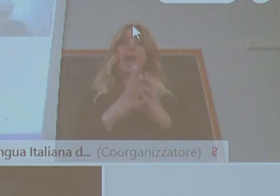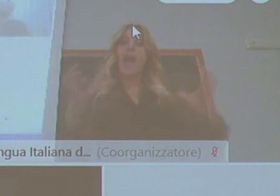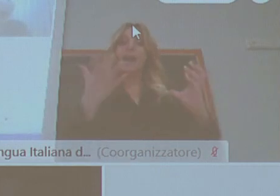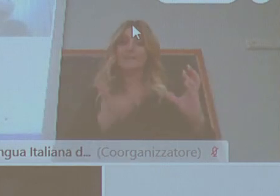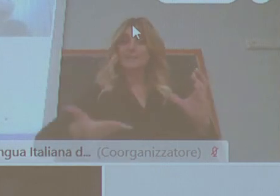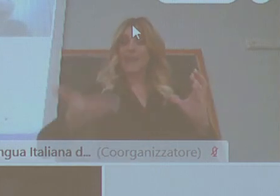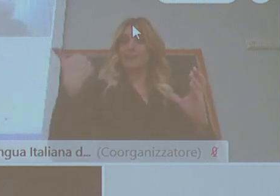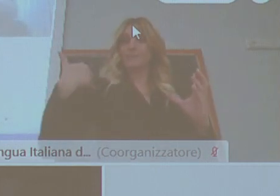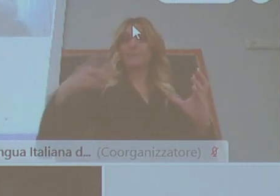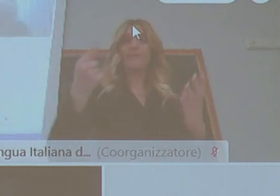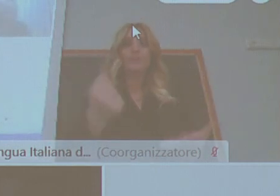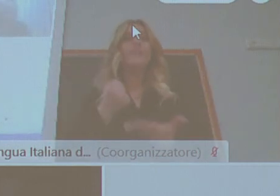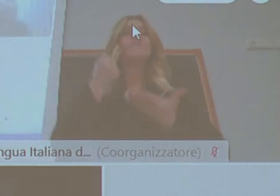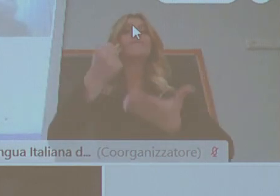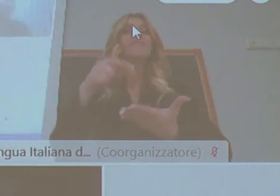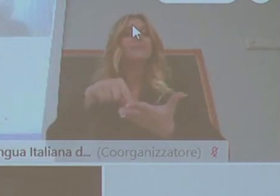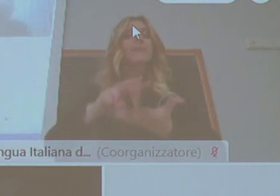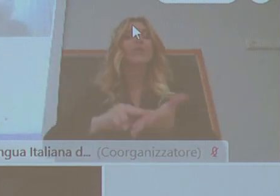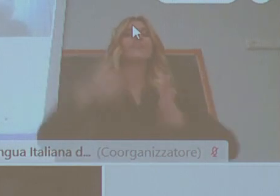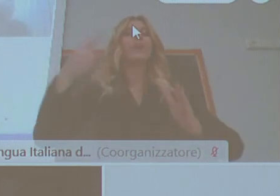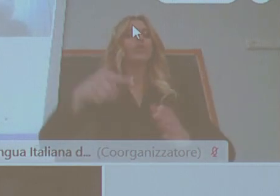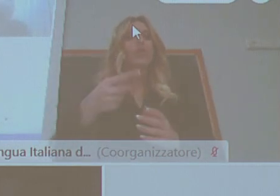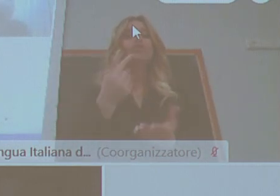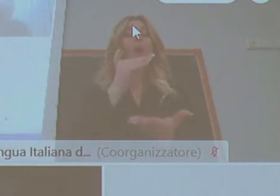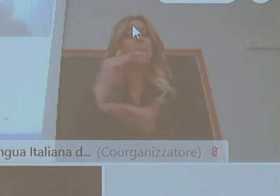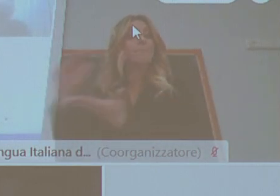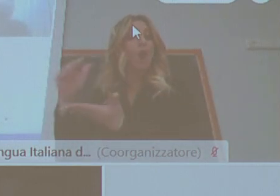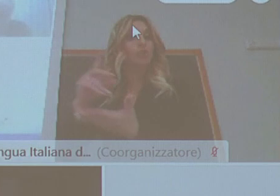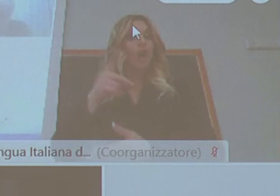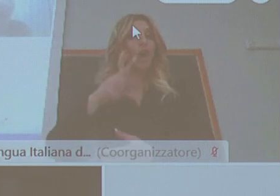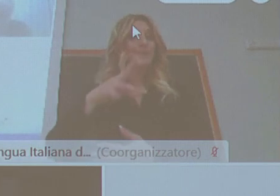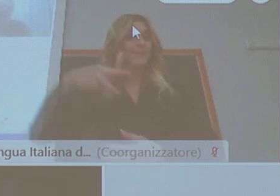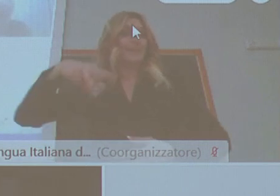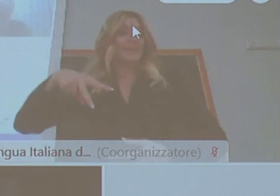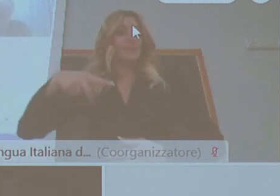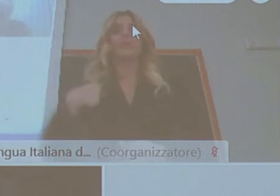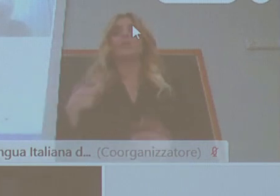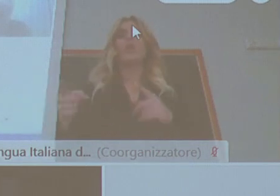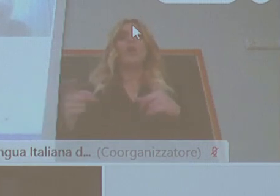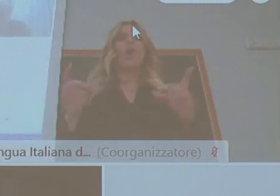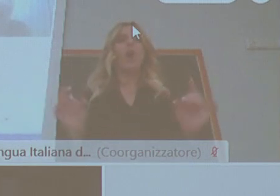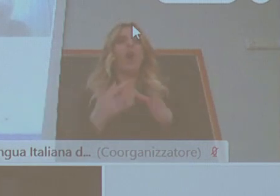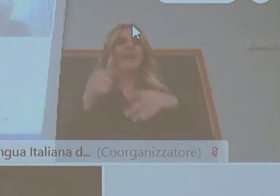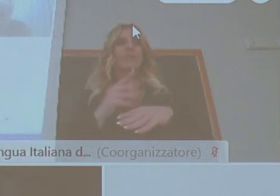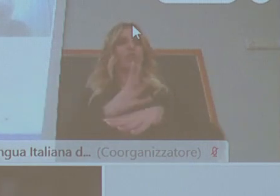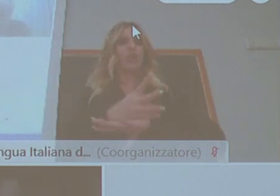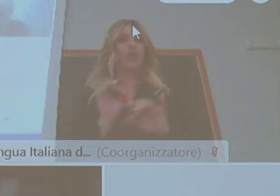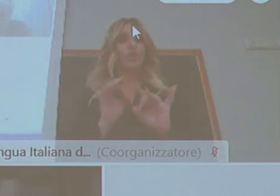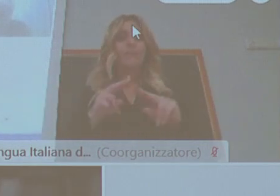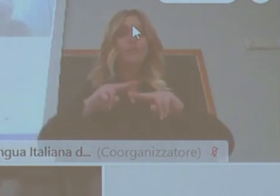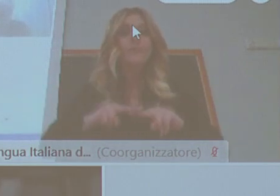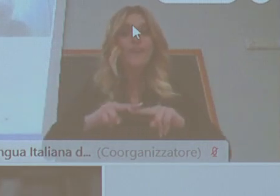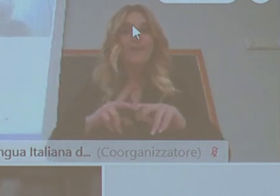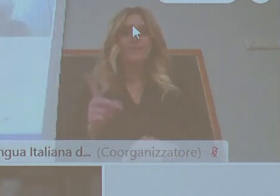avevano investito in tecnologie e in prodotti green durante la pandemia non si sono fermate, non si